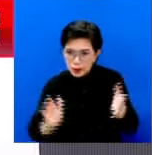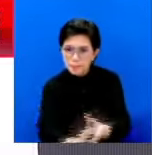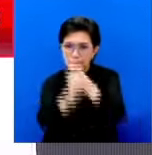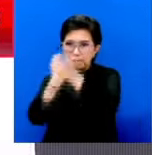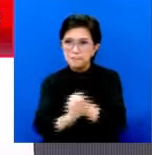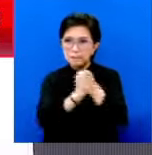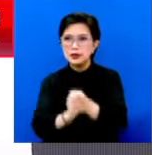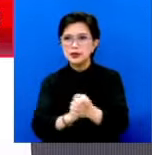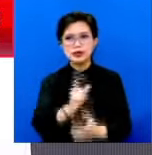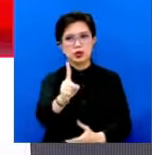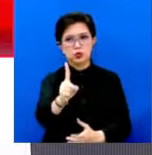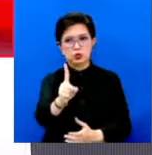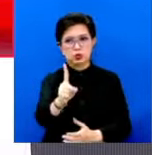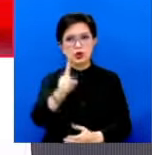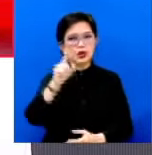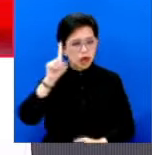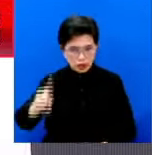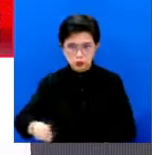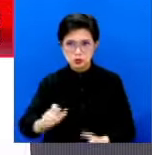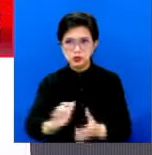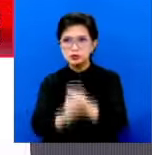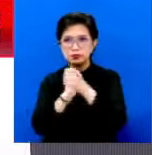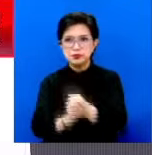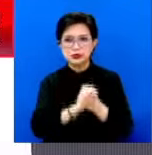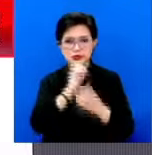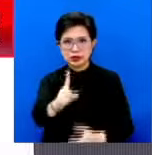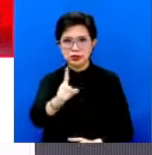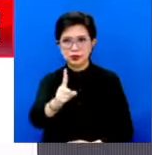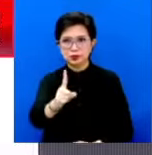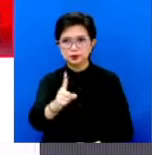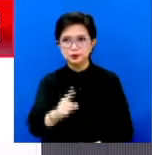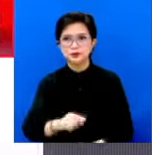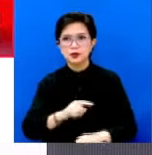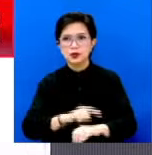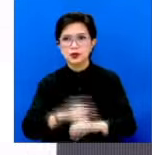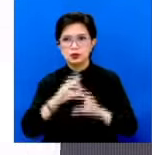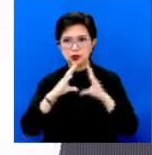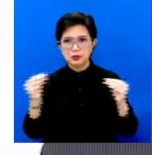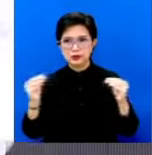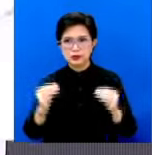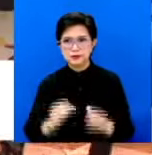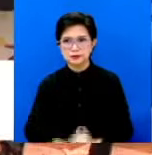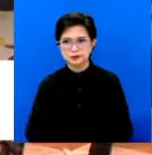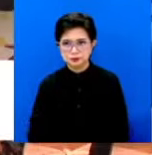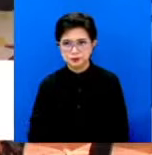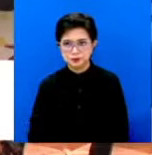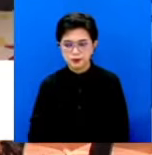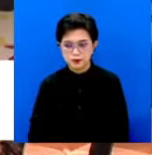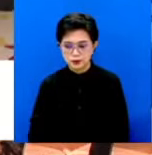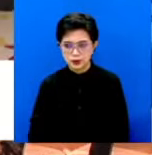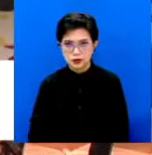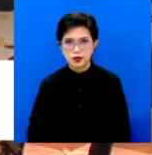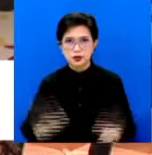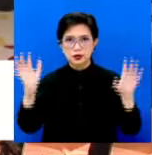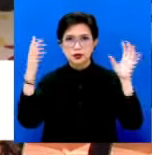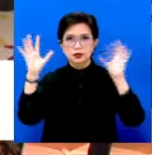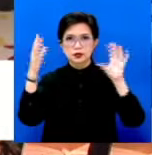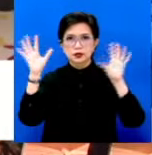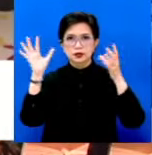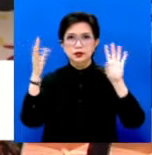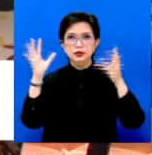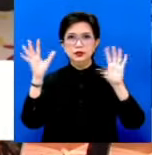Untuk kita tidak boleh harus bersatu untuk melawan ini. Cukup, mohon maaf, waktunya sudah habis. Boleh diberikan tepuk tangan.